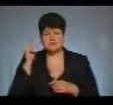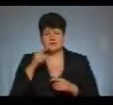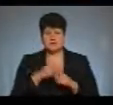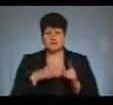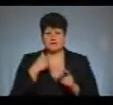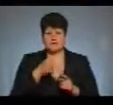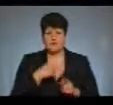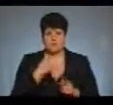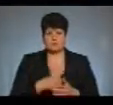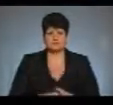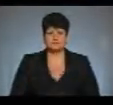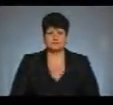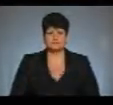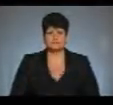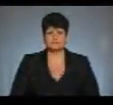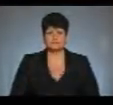півроку.